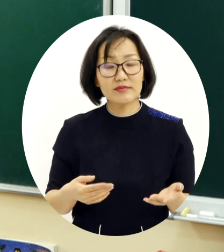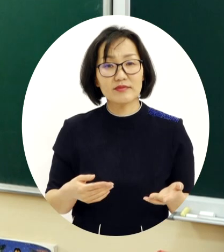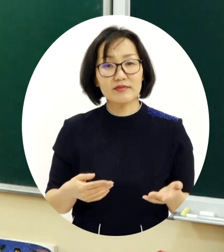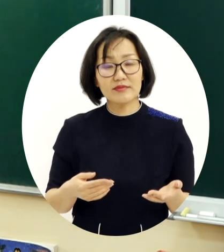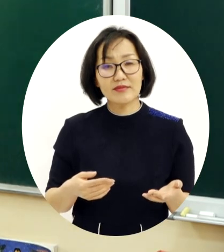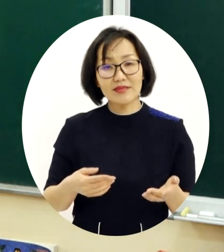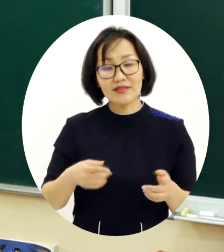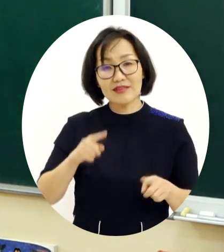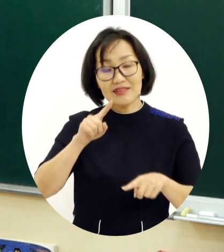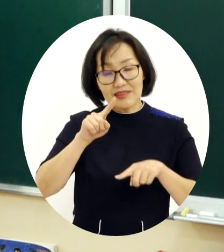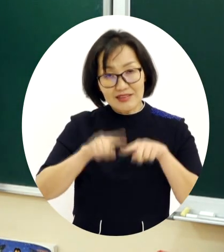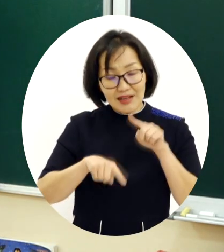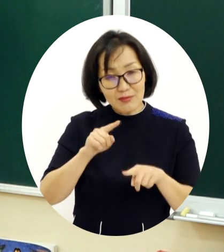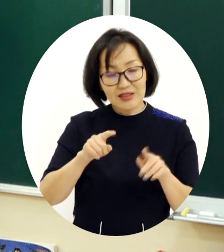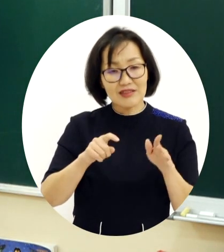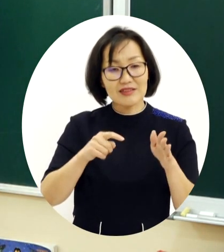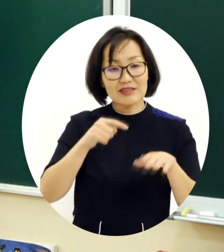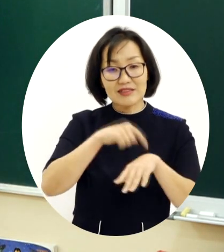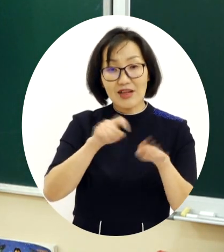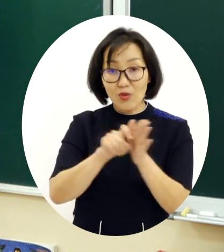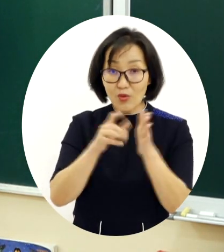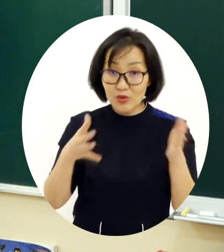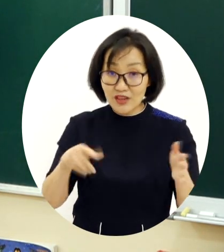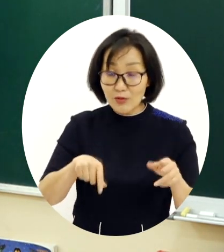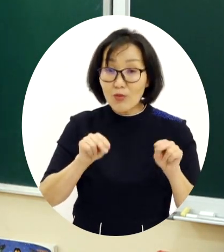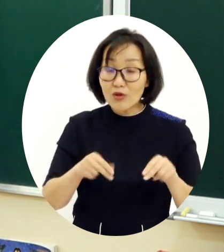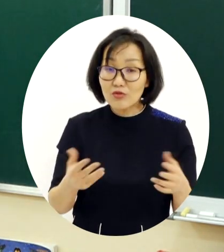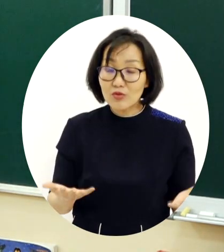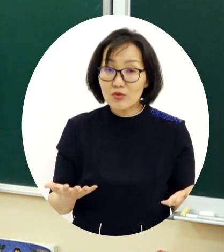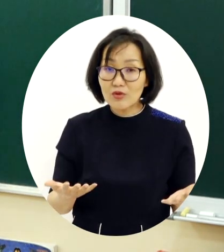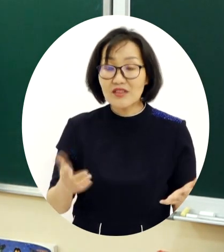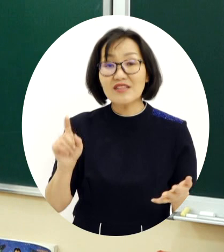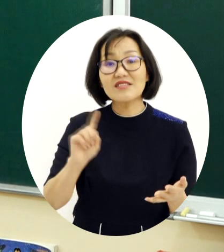мөн ямар цаг хугацаанд болж байгааг.